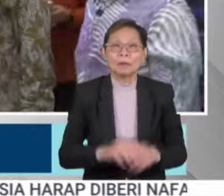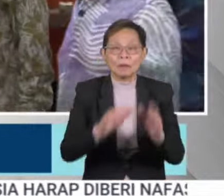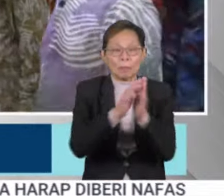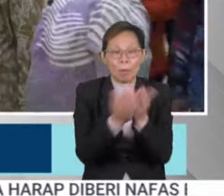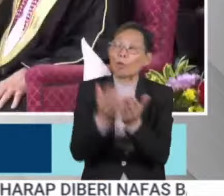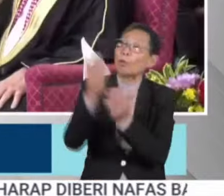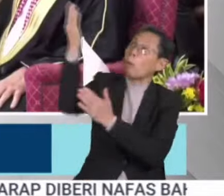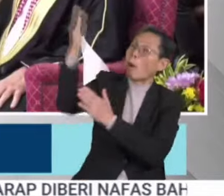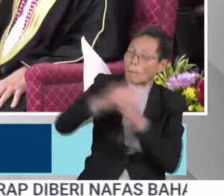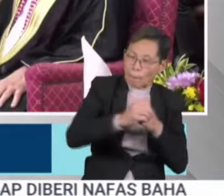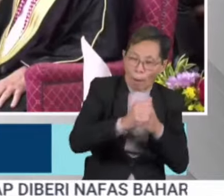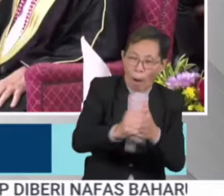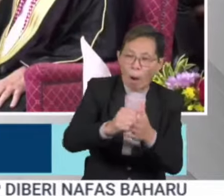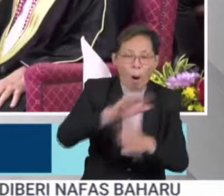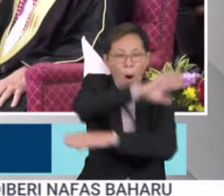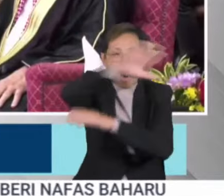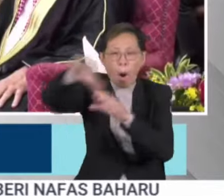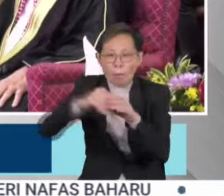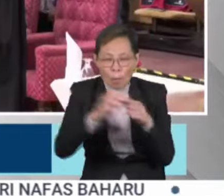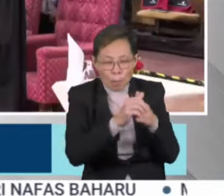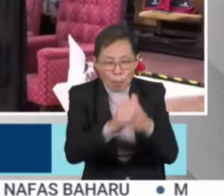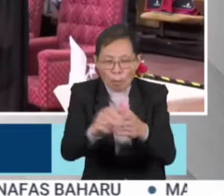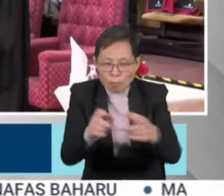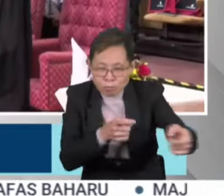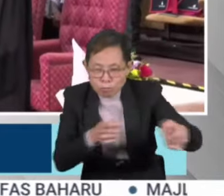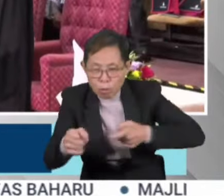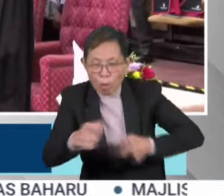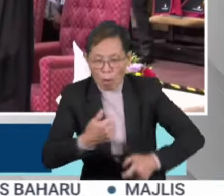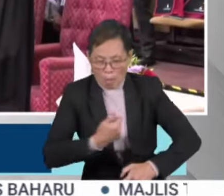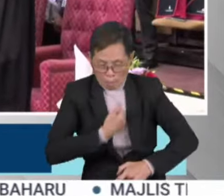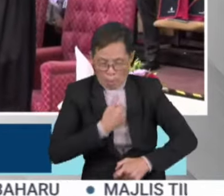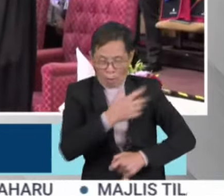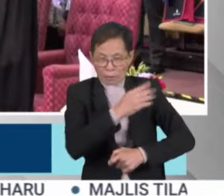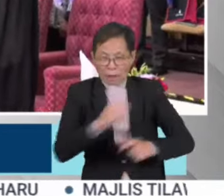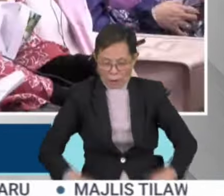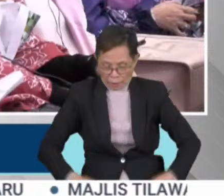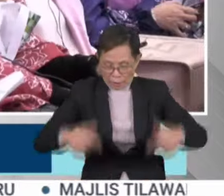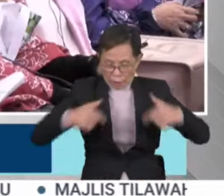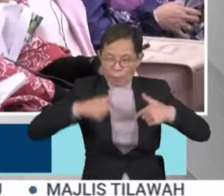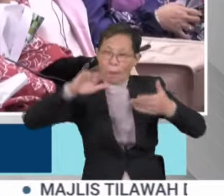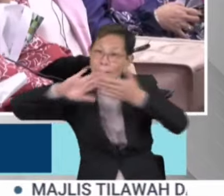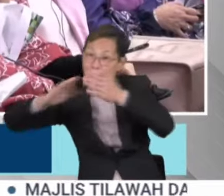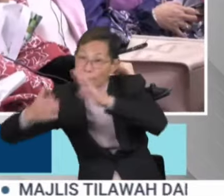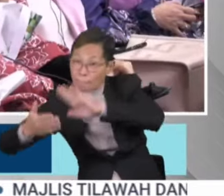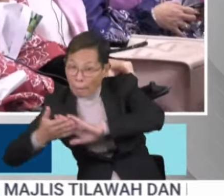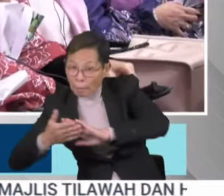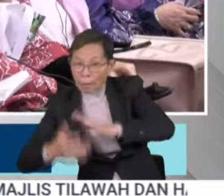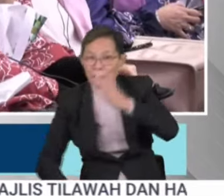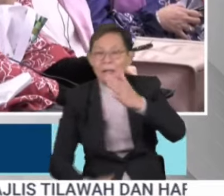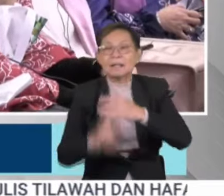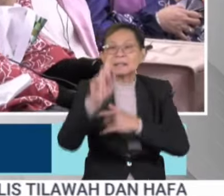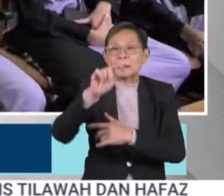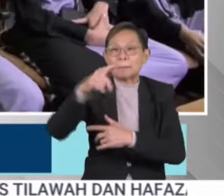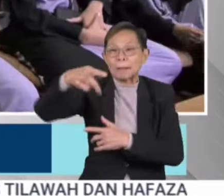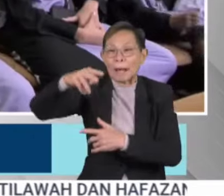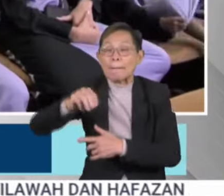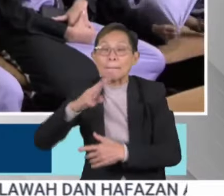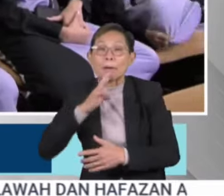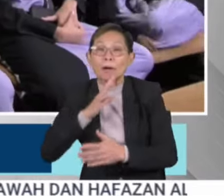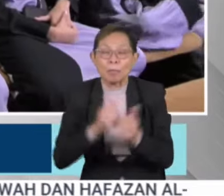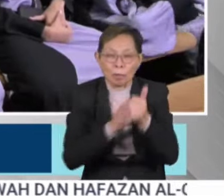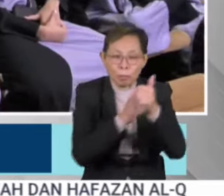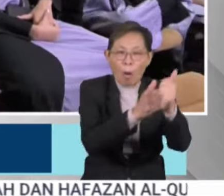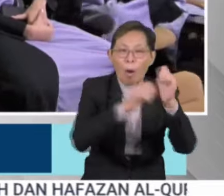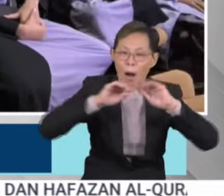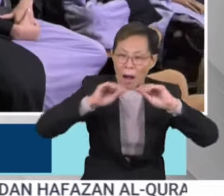Al-Quran memberikan panduan holistik dalam kepimpinan pengurusan diri dan kehidupan bermasyarakat. Timbalan Perdana Menteri berkata,